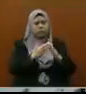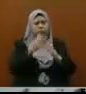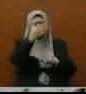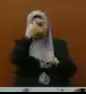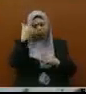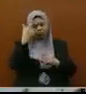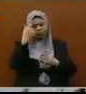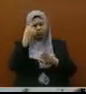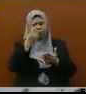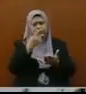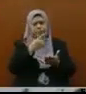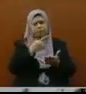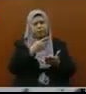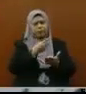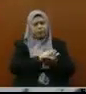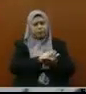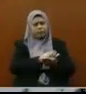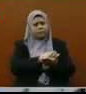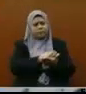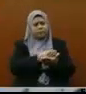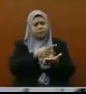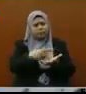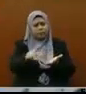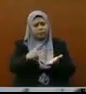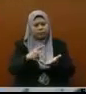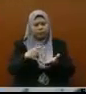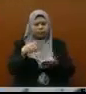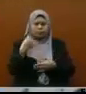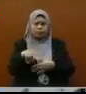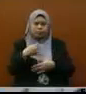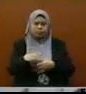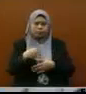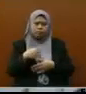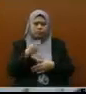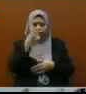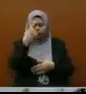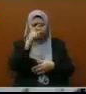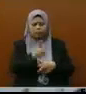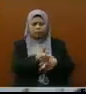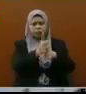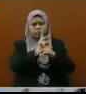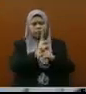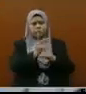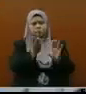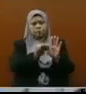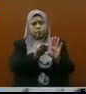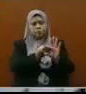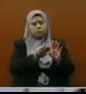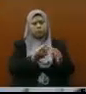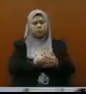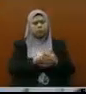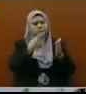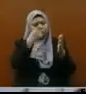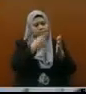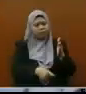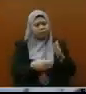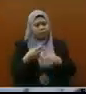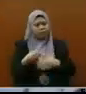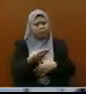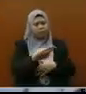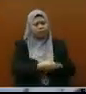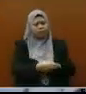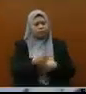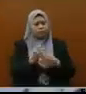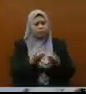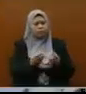perumahan. Kalau boleh dilihat, berdasarkan laporan Pusat Maklumat Harta Tanah Negara,